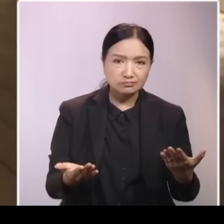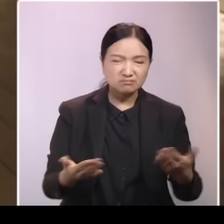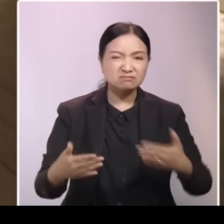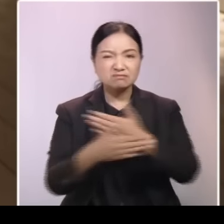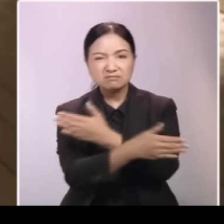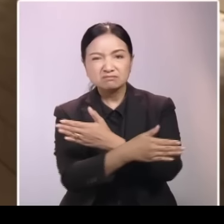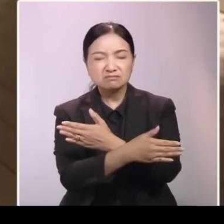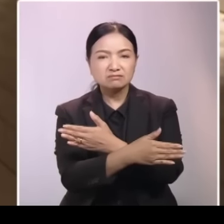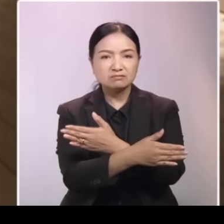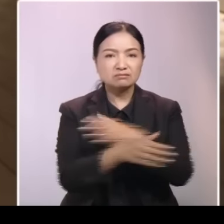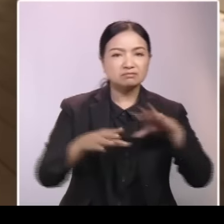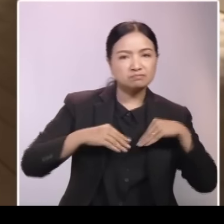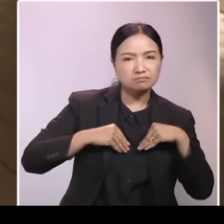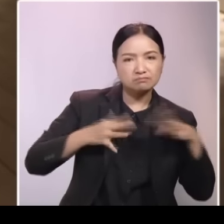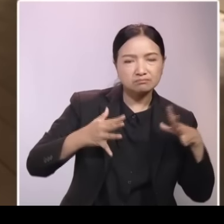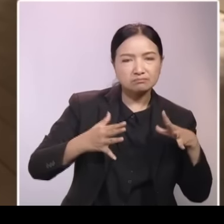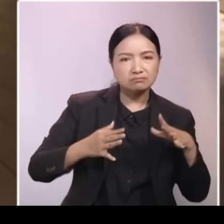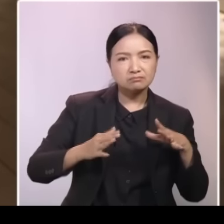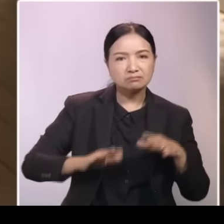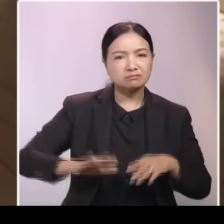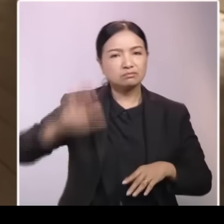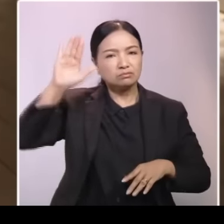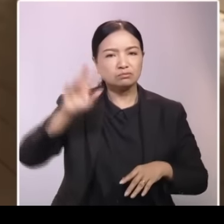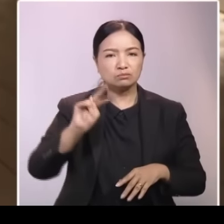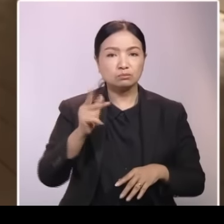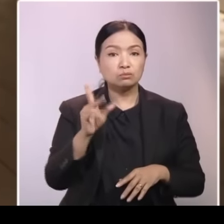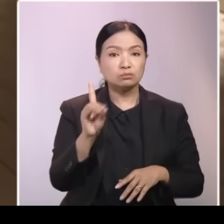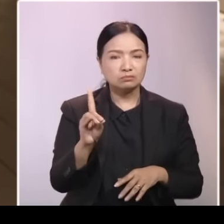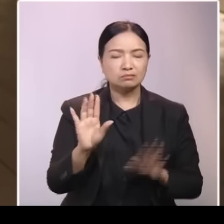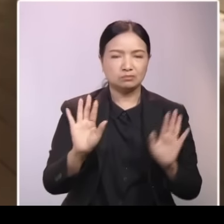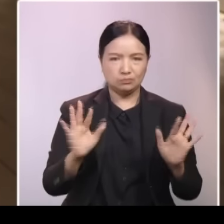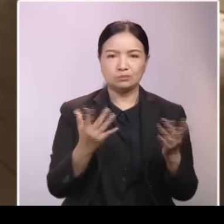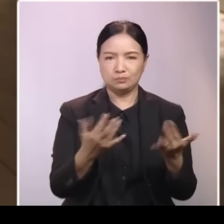วตสวนไม่เห็นชอบหรืองดออกเสียงเดี๋ยวจะมีการยืนยันกันอีกทีนึงค่ะ